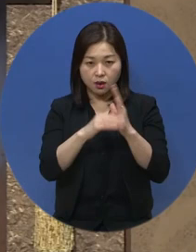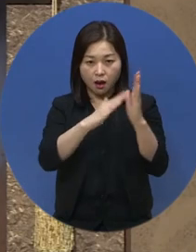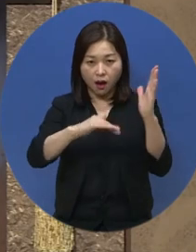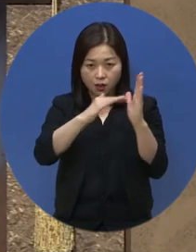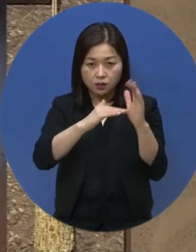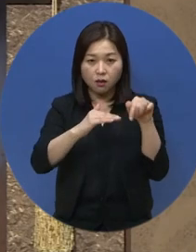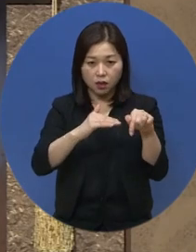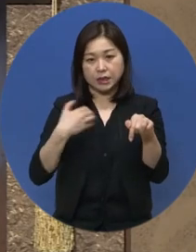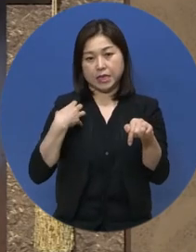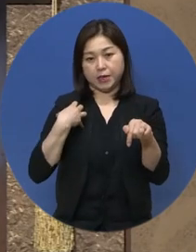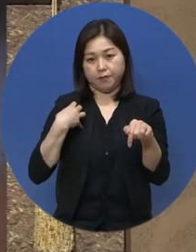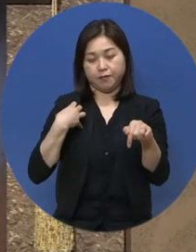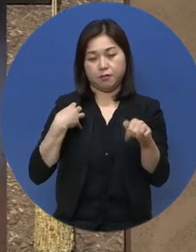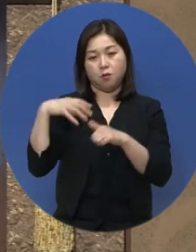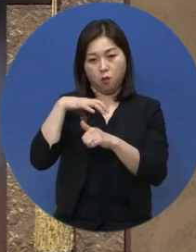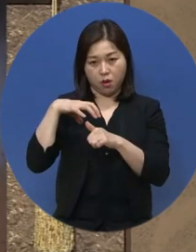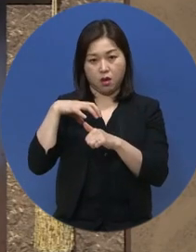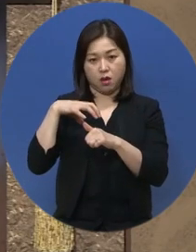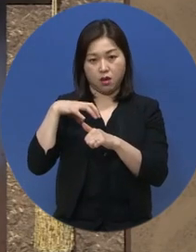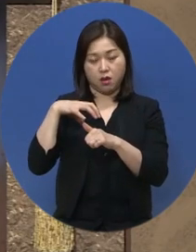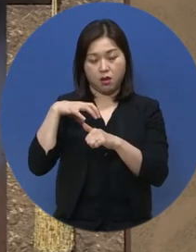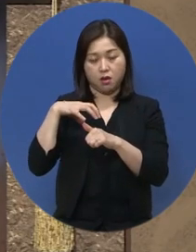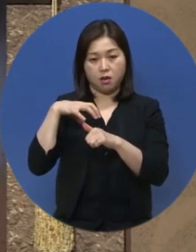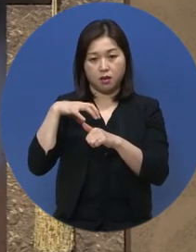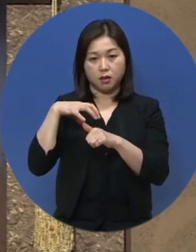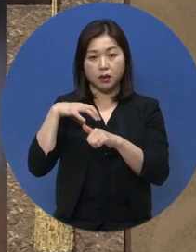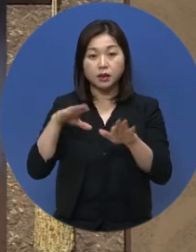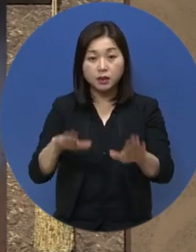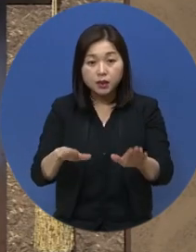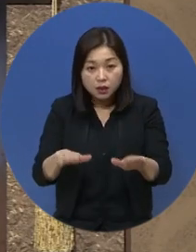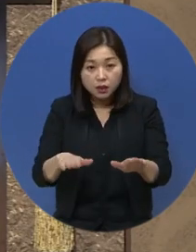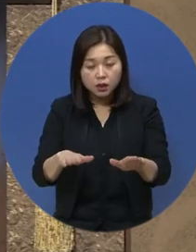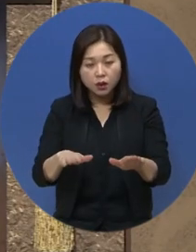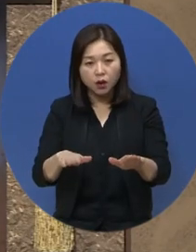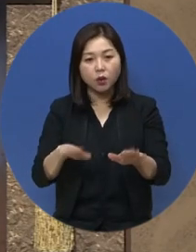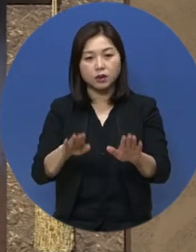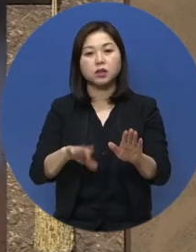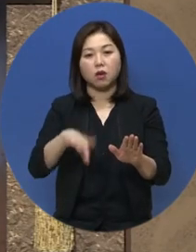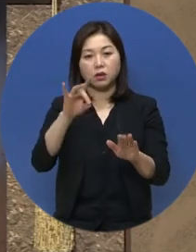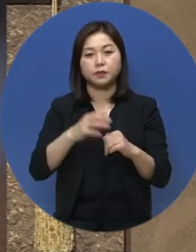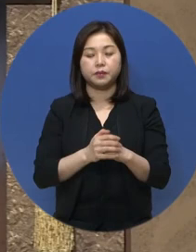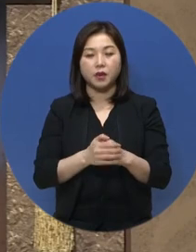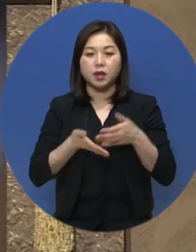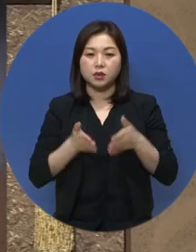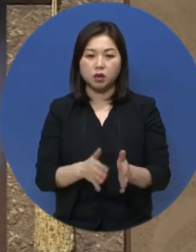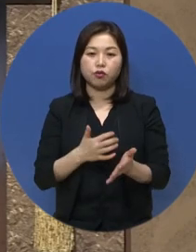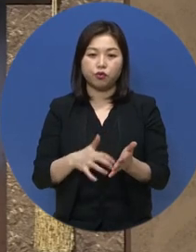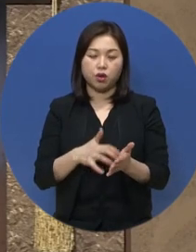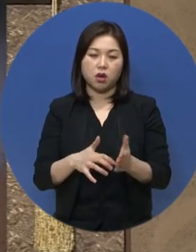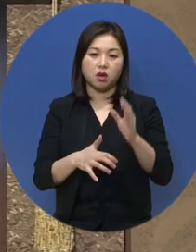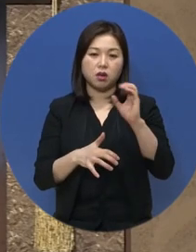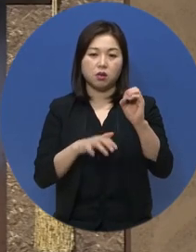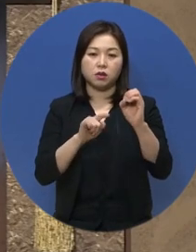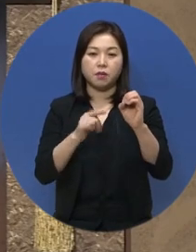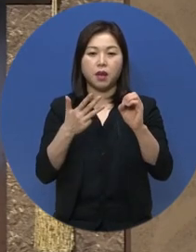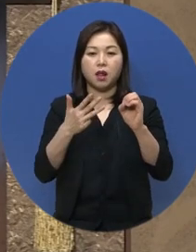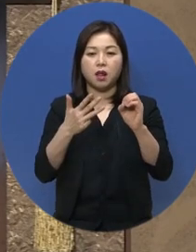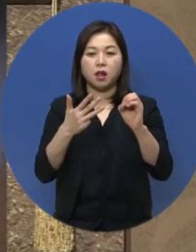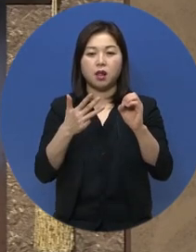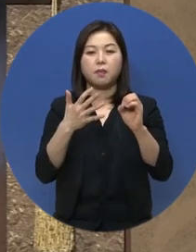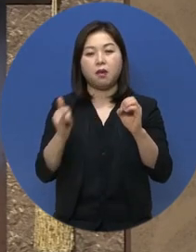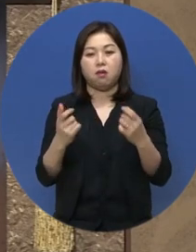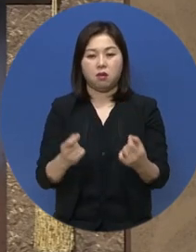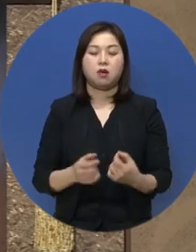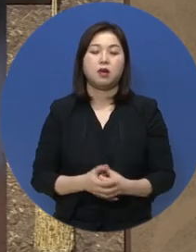영역에 있던 돌봄이 네. 지금은 이제 올해는 처음으로 출산율이 0.8명 시대로 도래할 것 같아요.